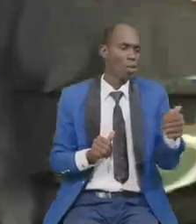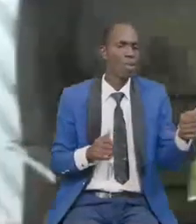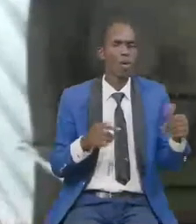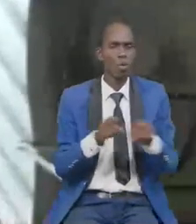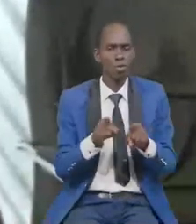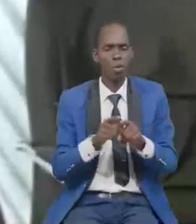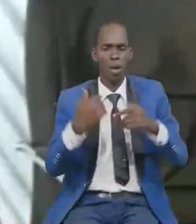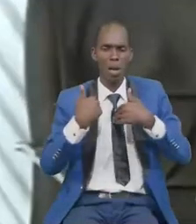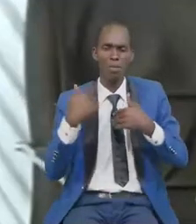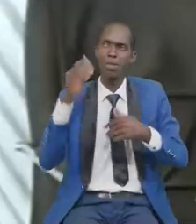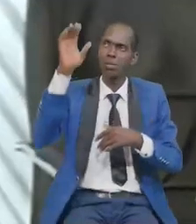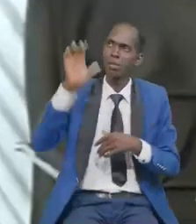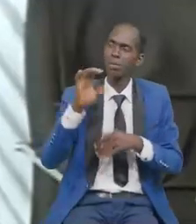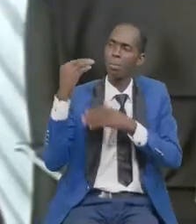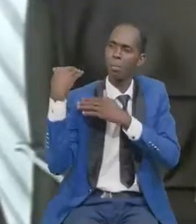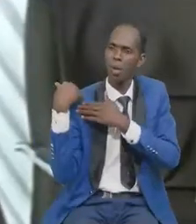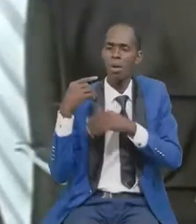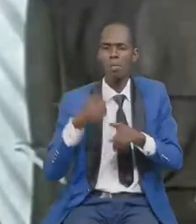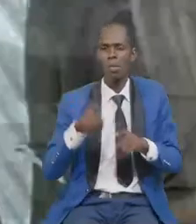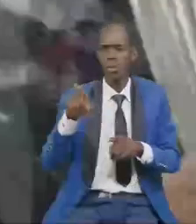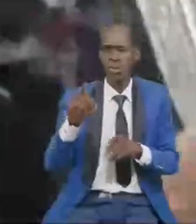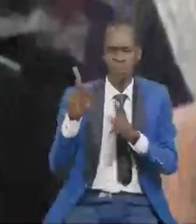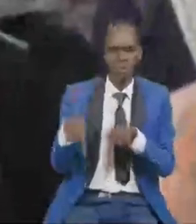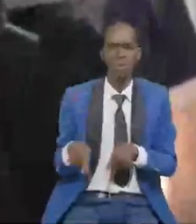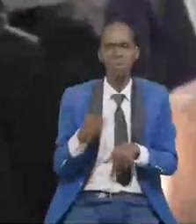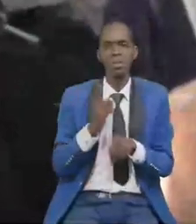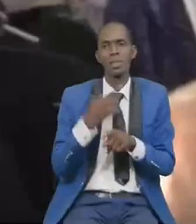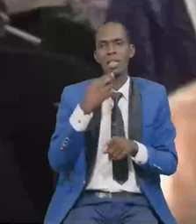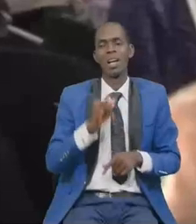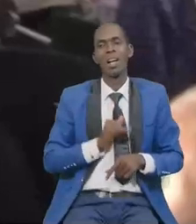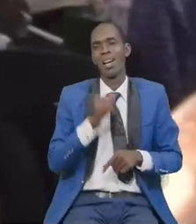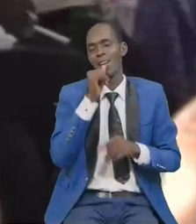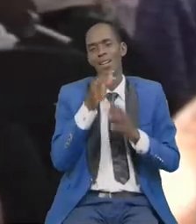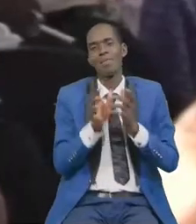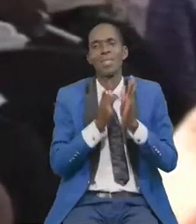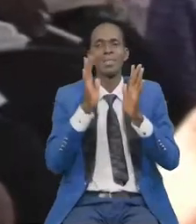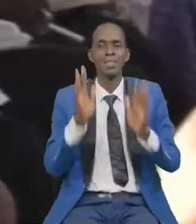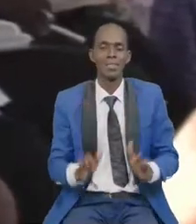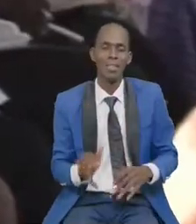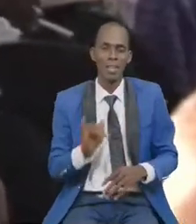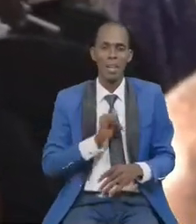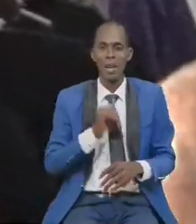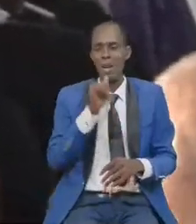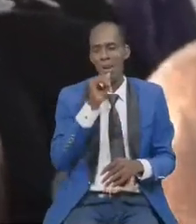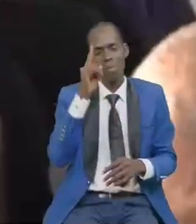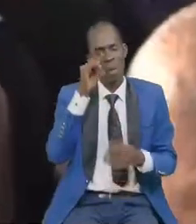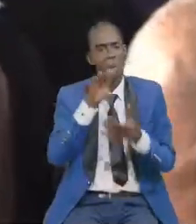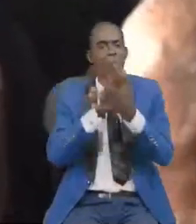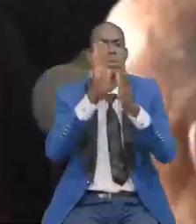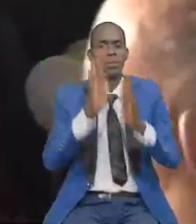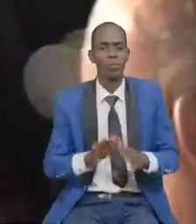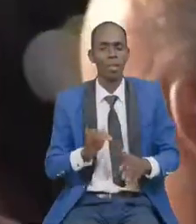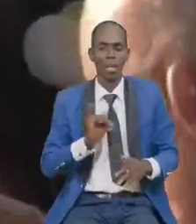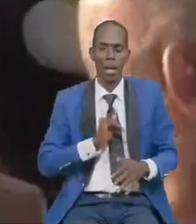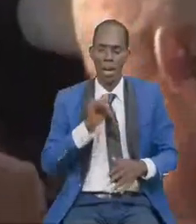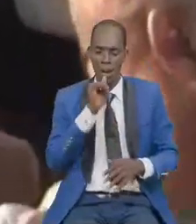celui-là. Et je suis chrétien. Celui-là, je suis croyant. Celui-là, je suis né de nouveau.